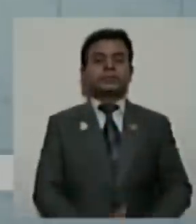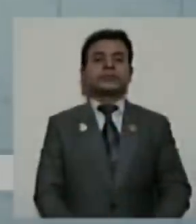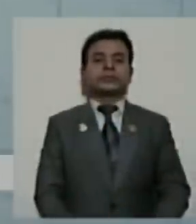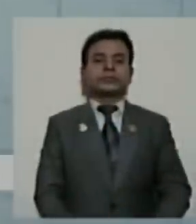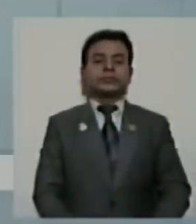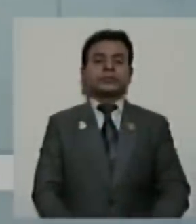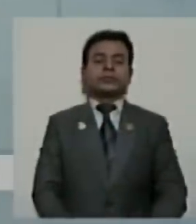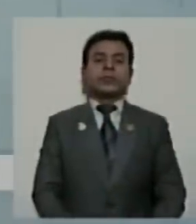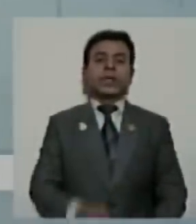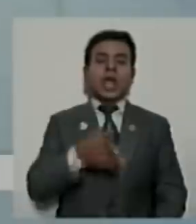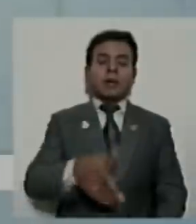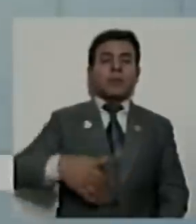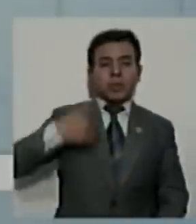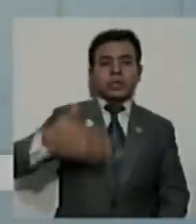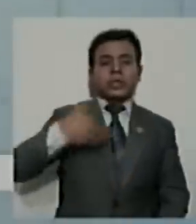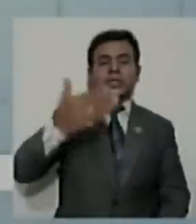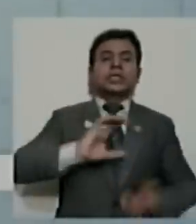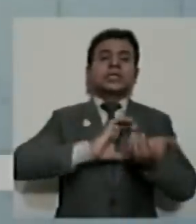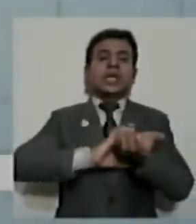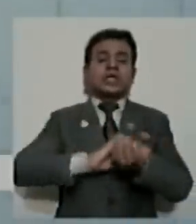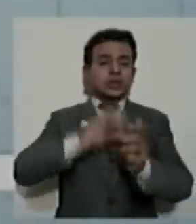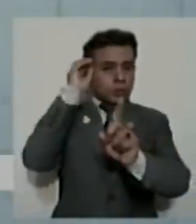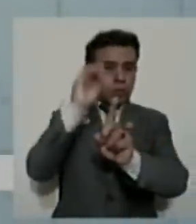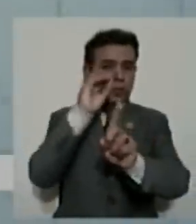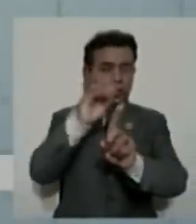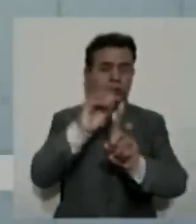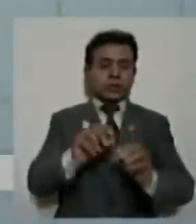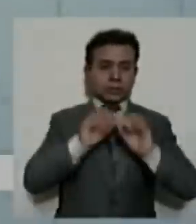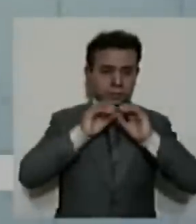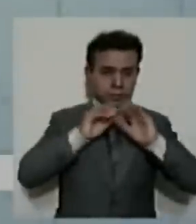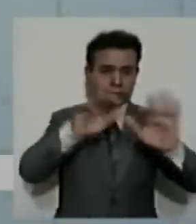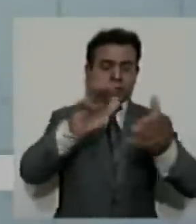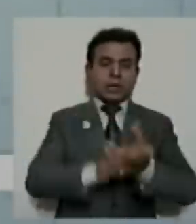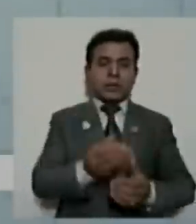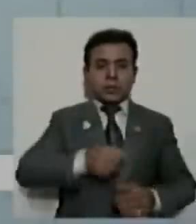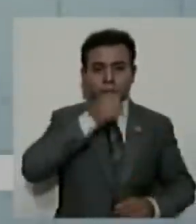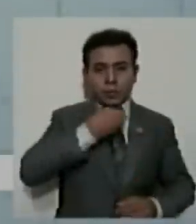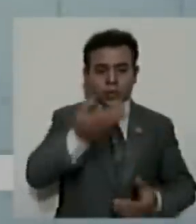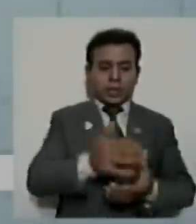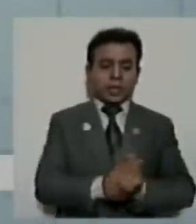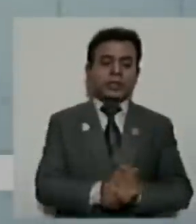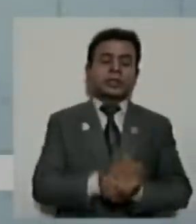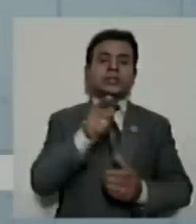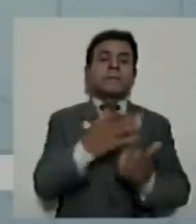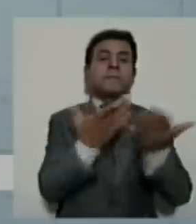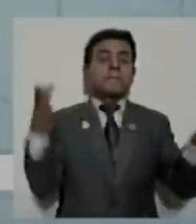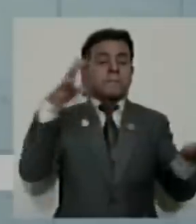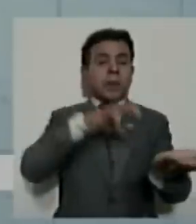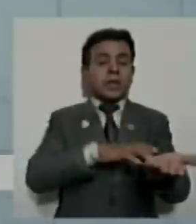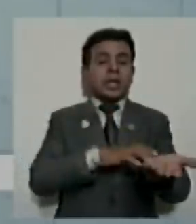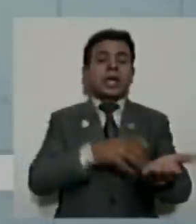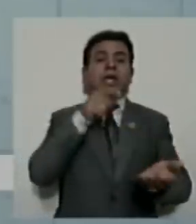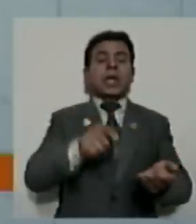আমরাও প্রতিনিয়ত বলে থাকি, সেই স্বাস্থ্যবিধিগুলো, স্বাস্থ্য পরামর্শগুলো আপনারা মেনে চলুন। আপনারা ঘরে থাকুন, ঘরের